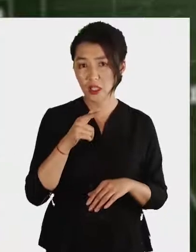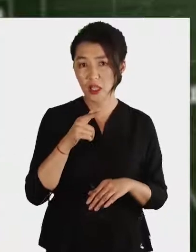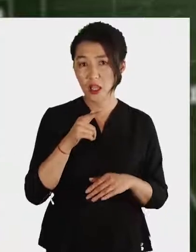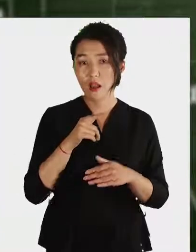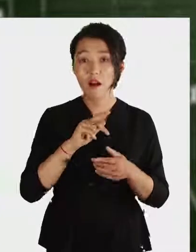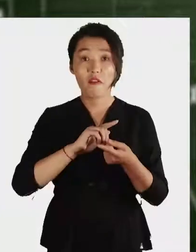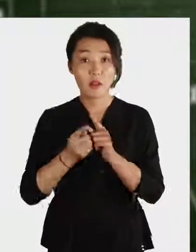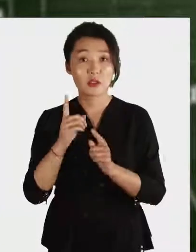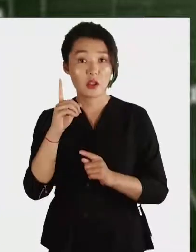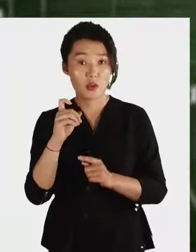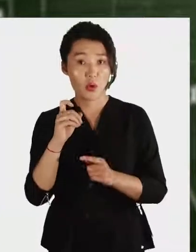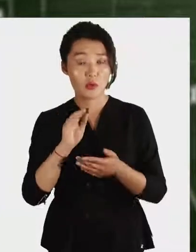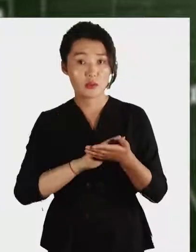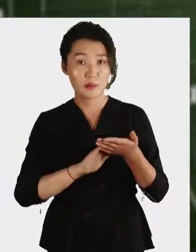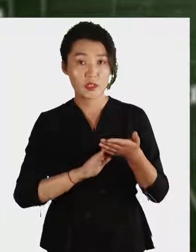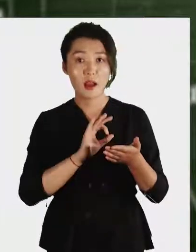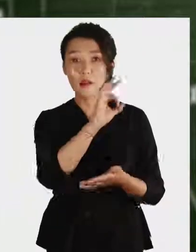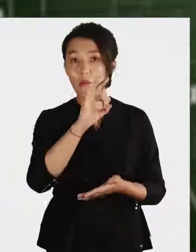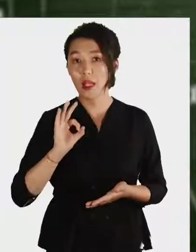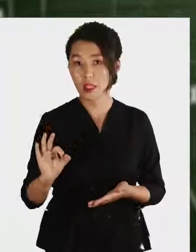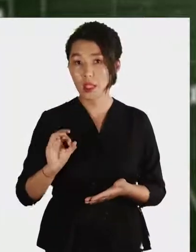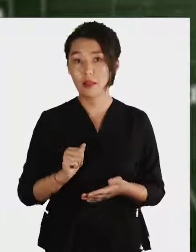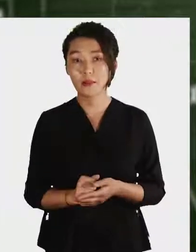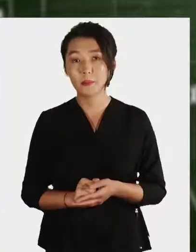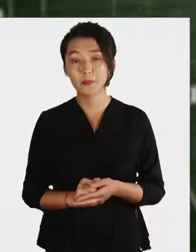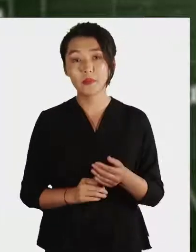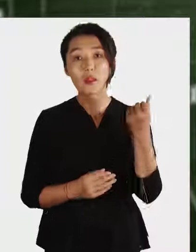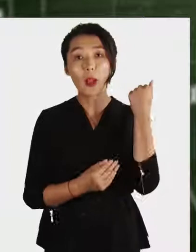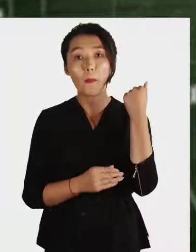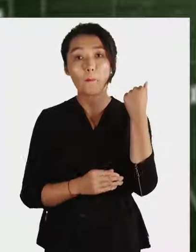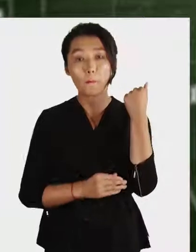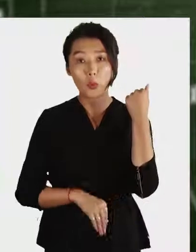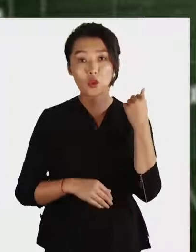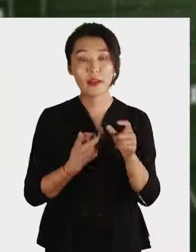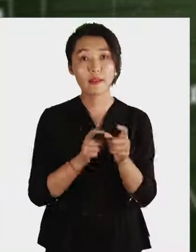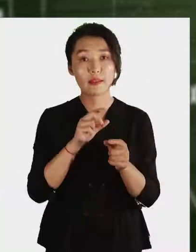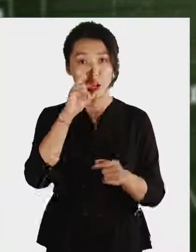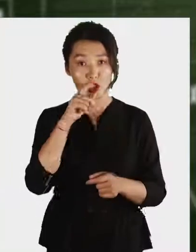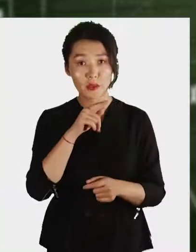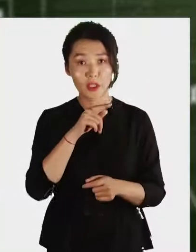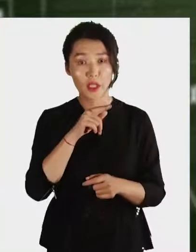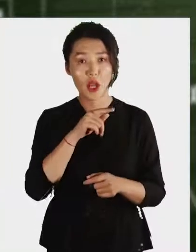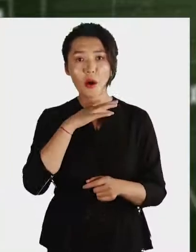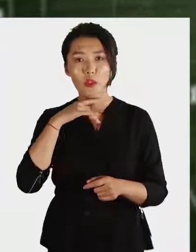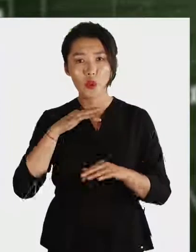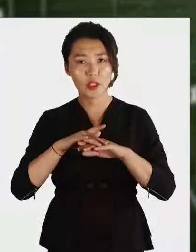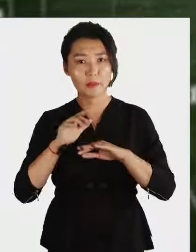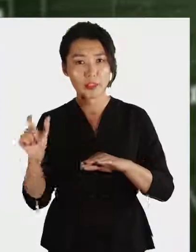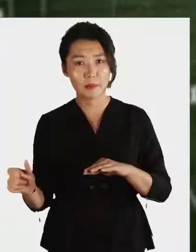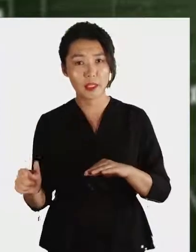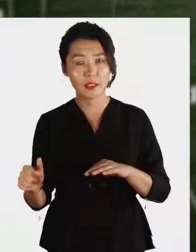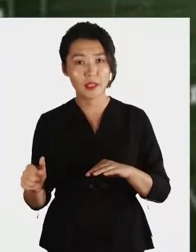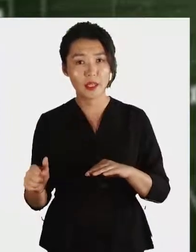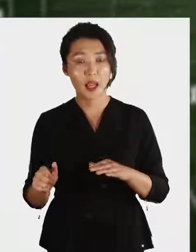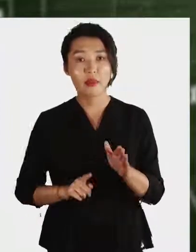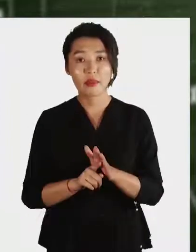100 набрал проценты. После этой ошибки многие математики тоже стали употреблять